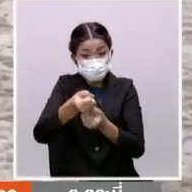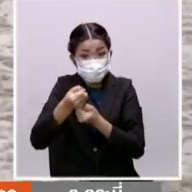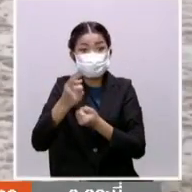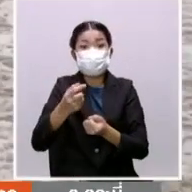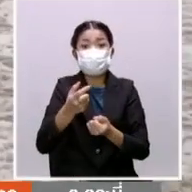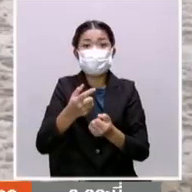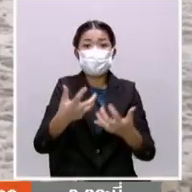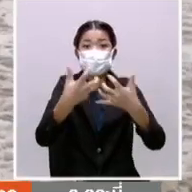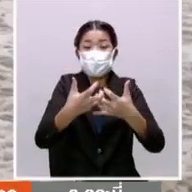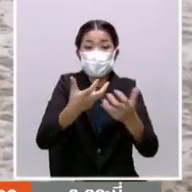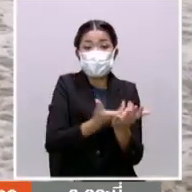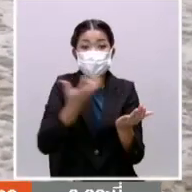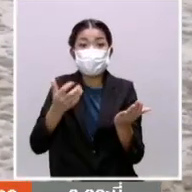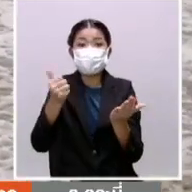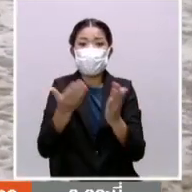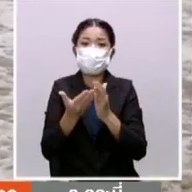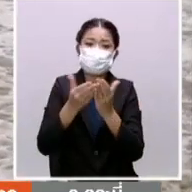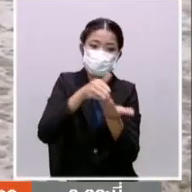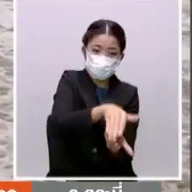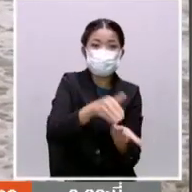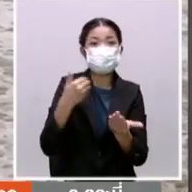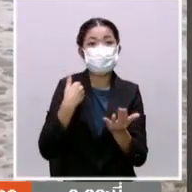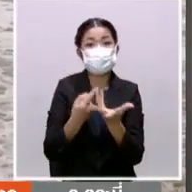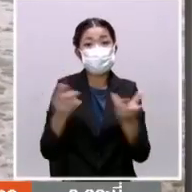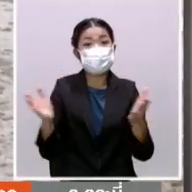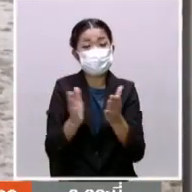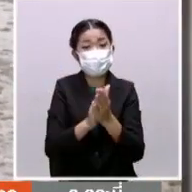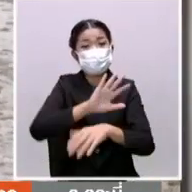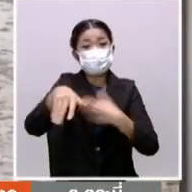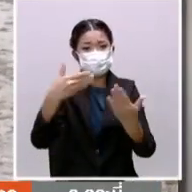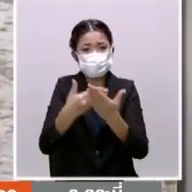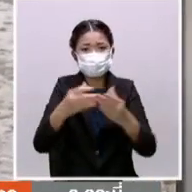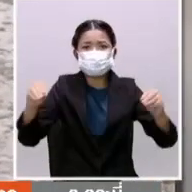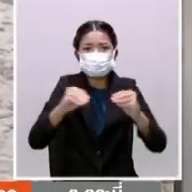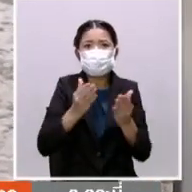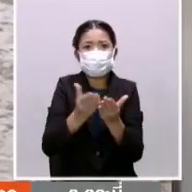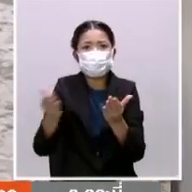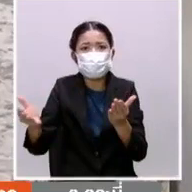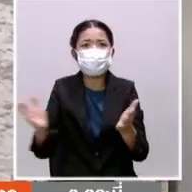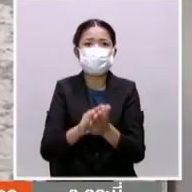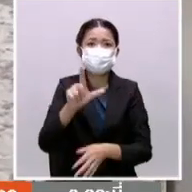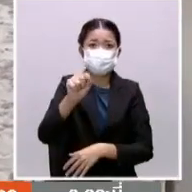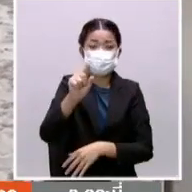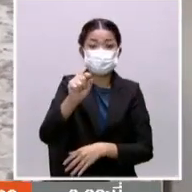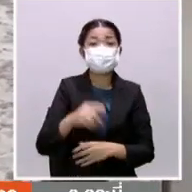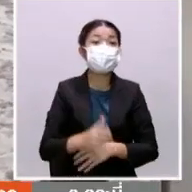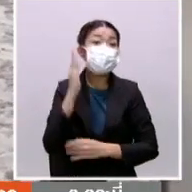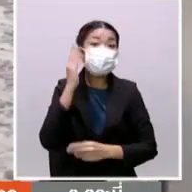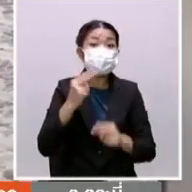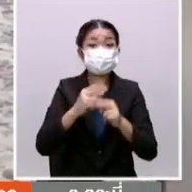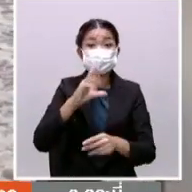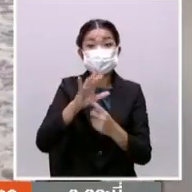ำเครื่องขึ้นมาได้ก่อนแต่ว่าตัวเรือก็จมลงไปเนี่ยรวมแล้วเนี่ยนับๆดูเสียหายกันกว่า20ลำเลยทีเดียวนะครับนายชย